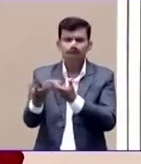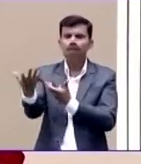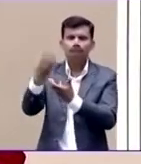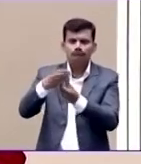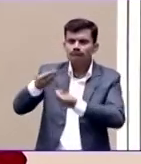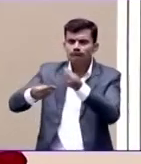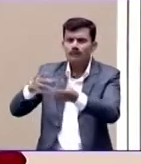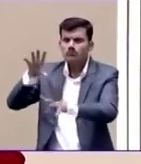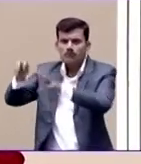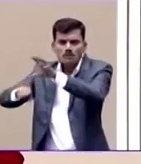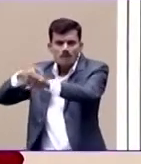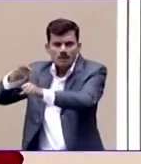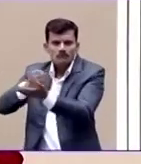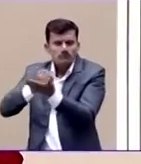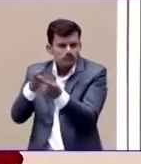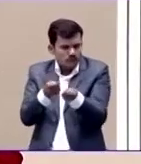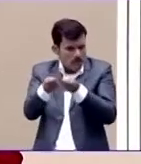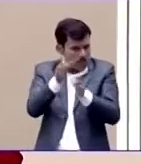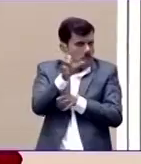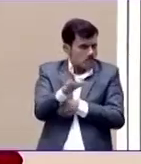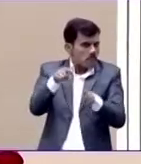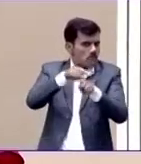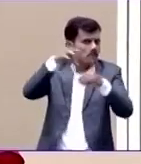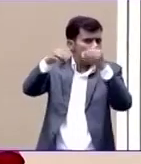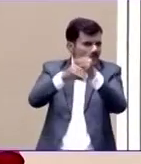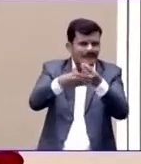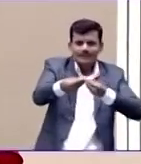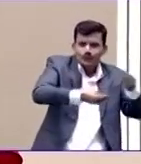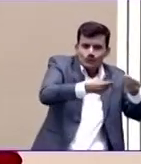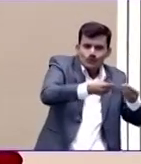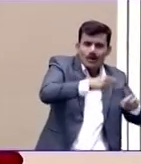खरीद को प्रिफरेंस देने की व्यवस्था करने तथा